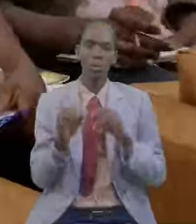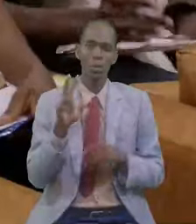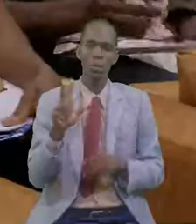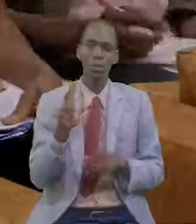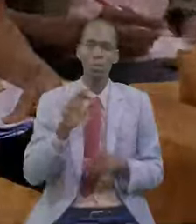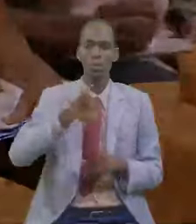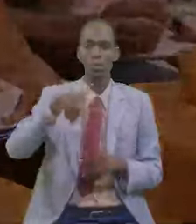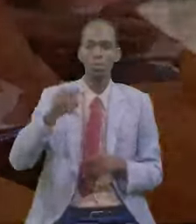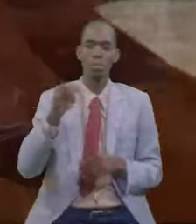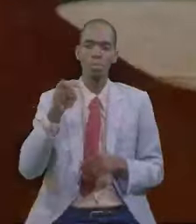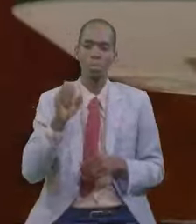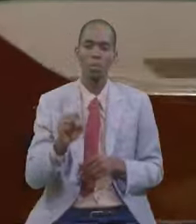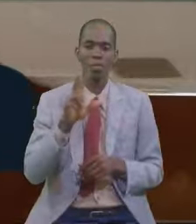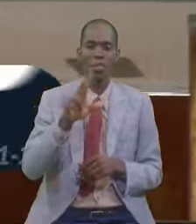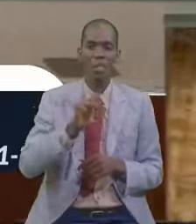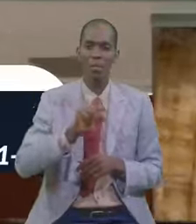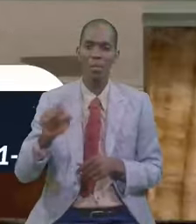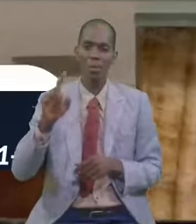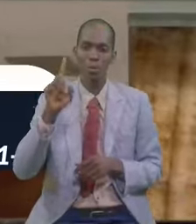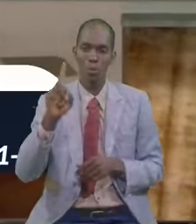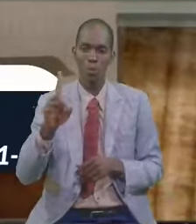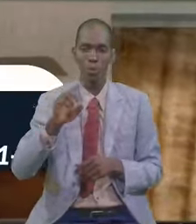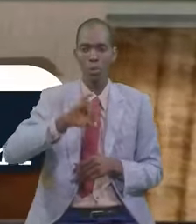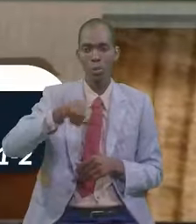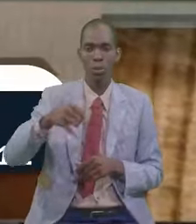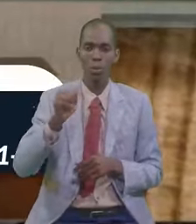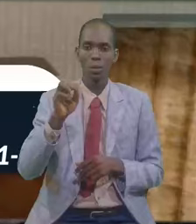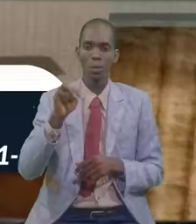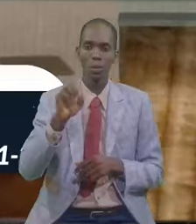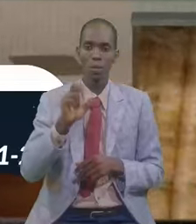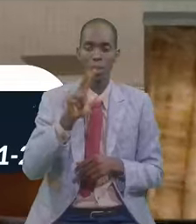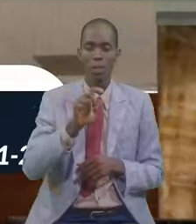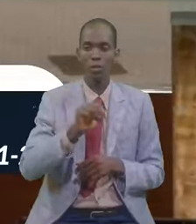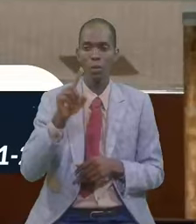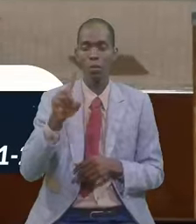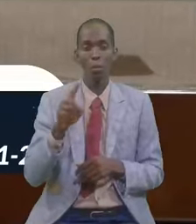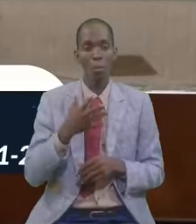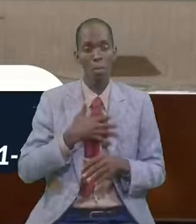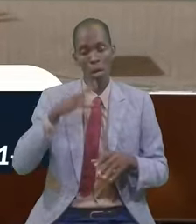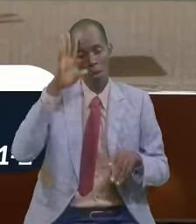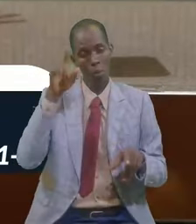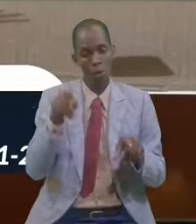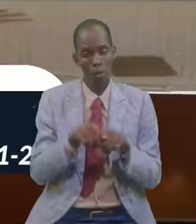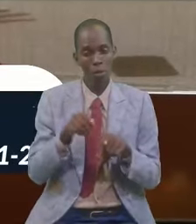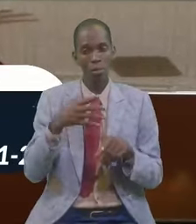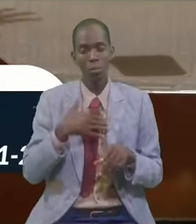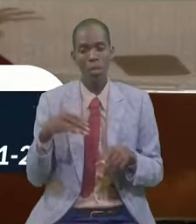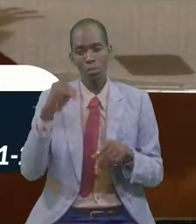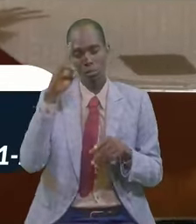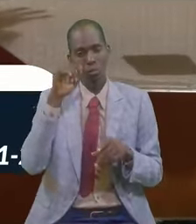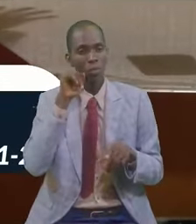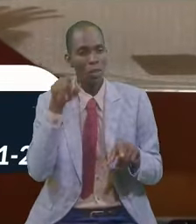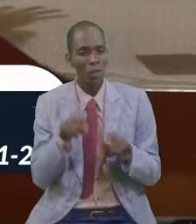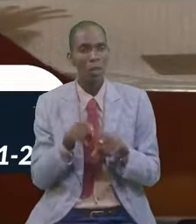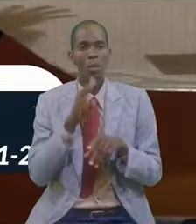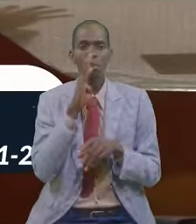3, verset 1. Mes frères, qu'il n'y ait pas parmi vous un grand